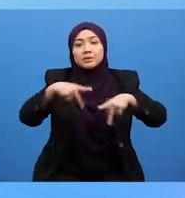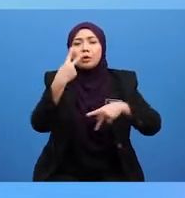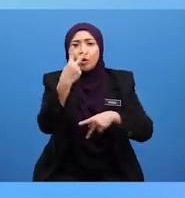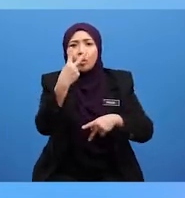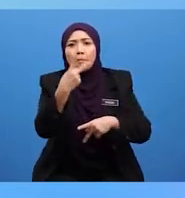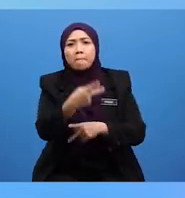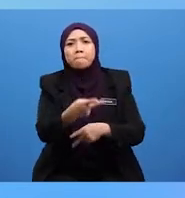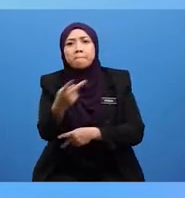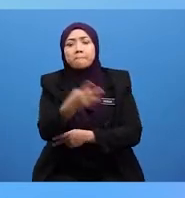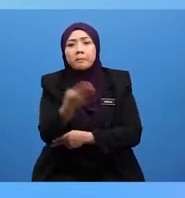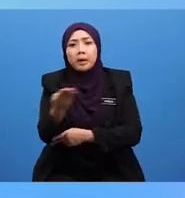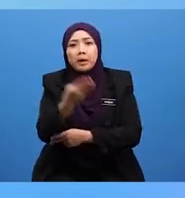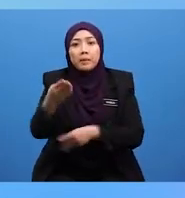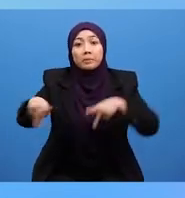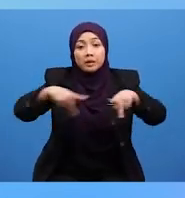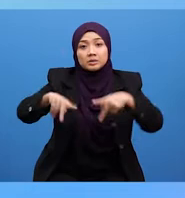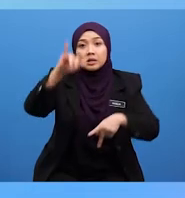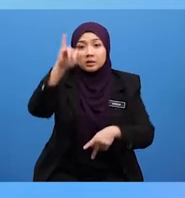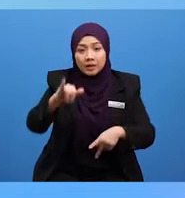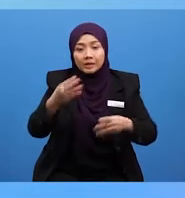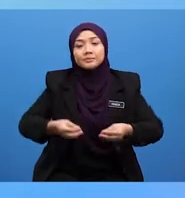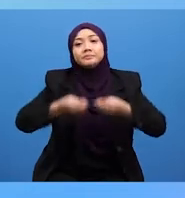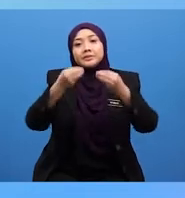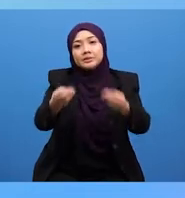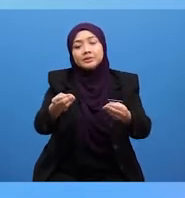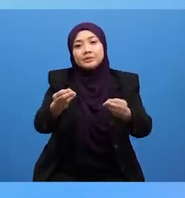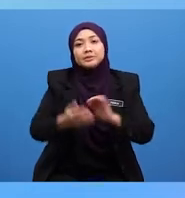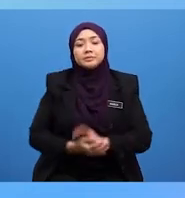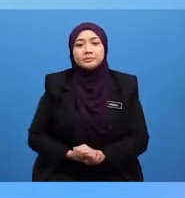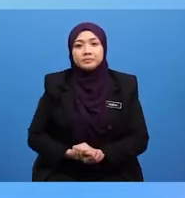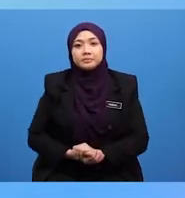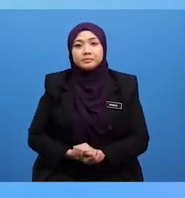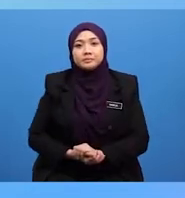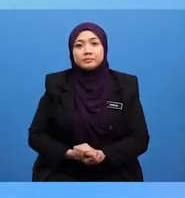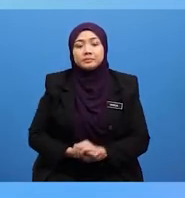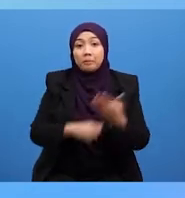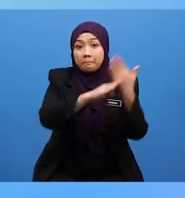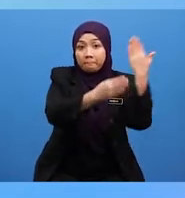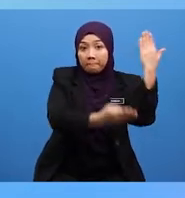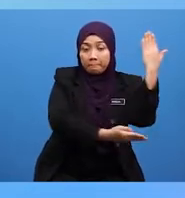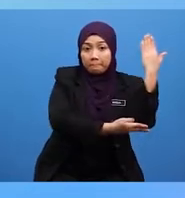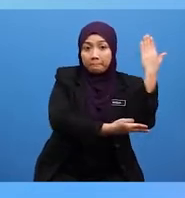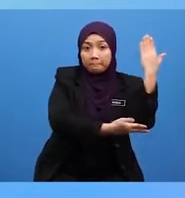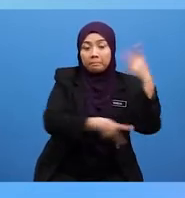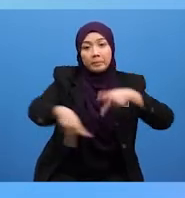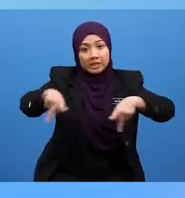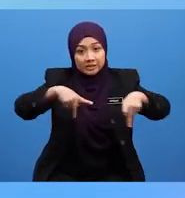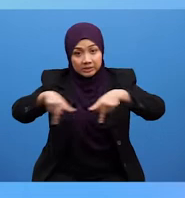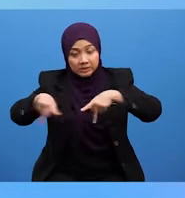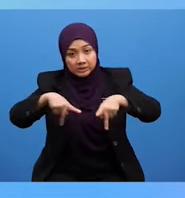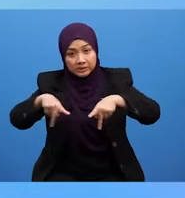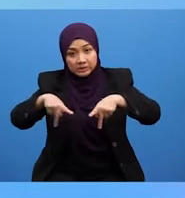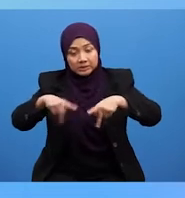berdasarkan produk-produk plastik yang diberikan. Baldi dan plastik.